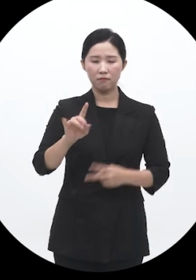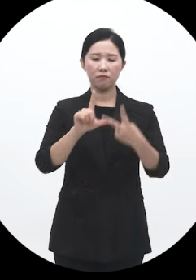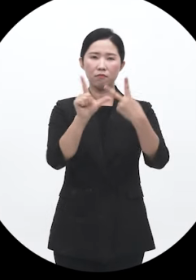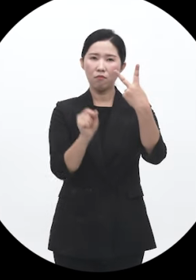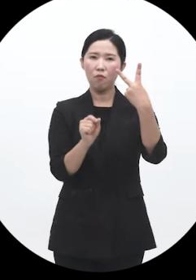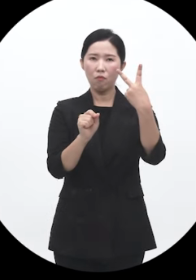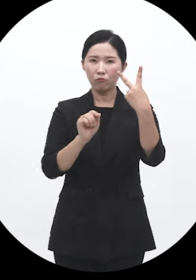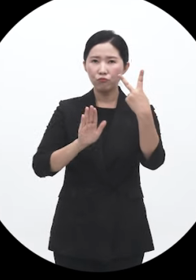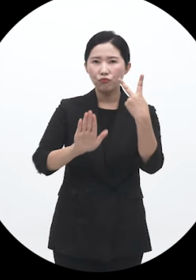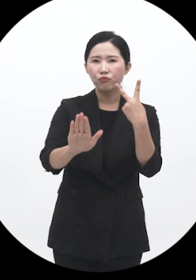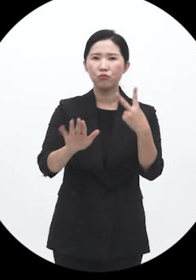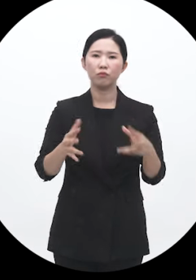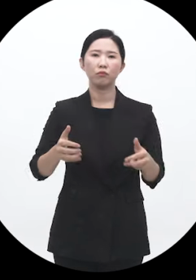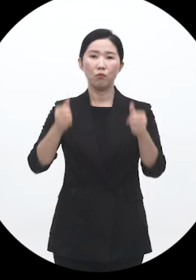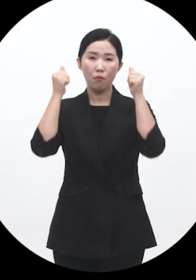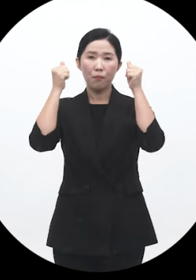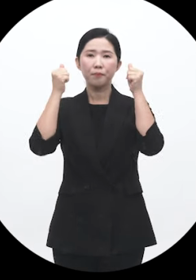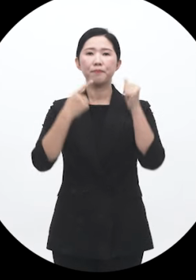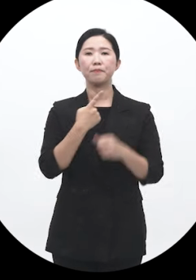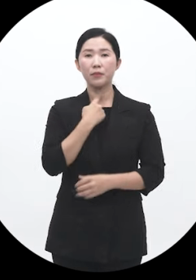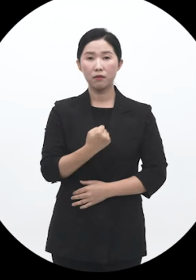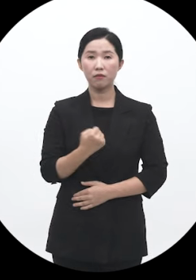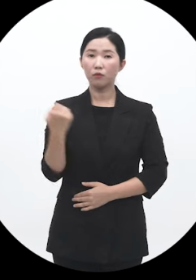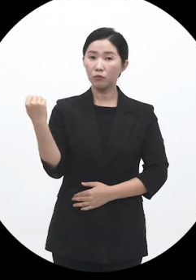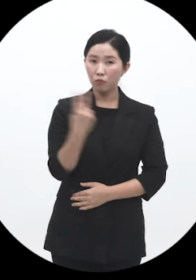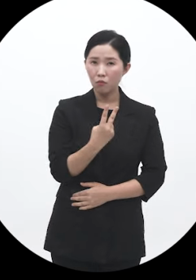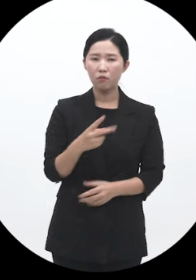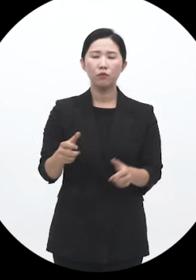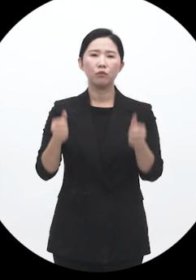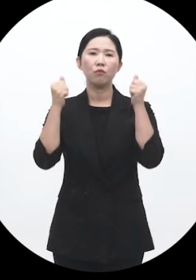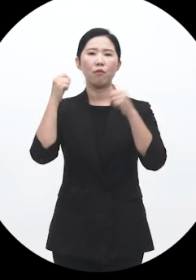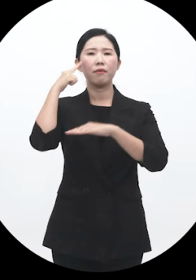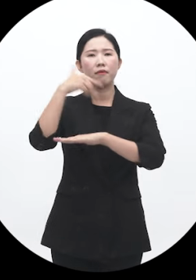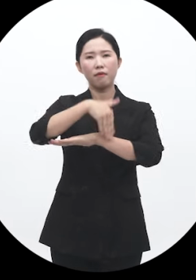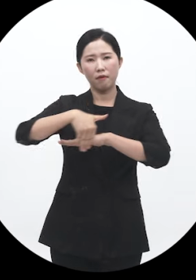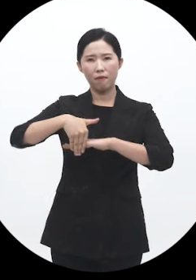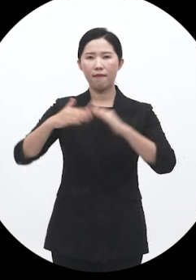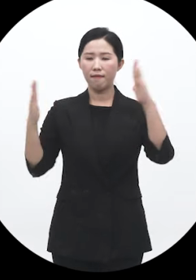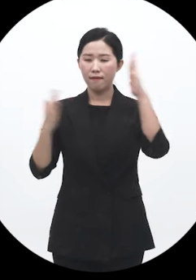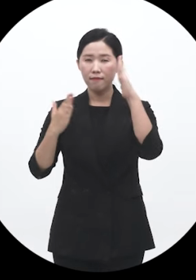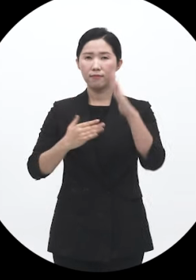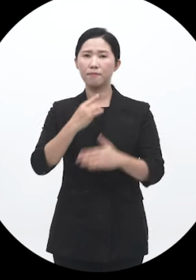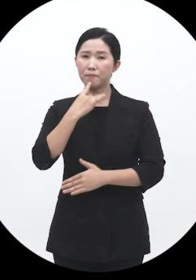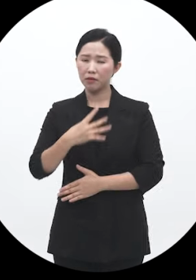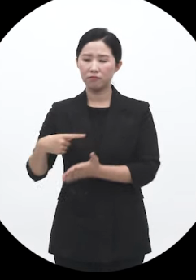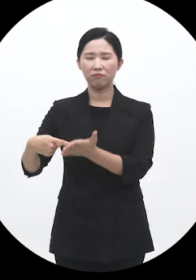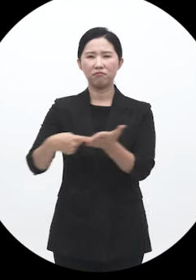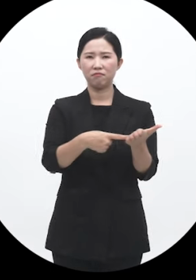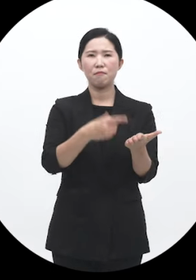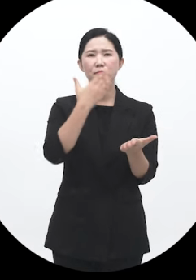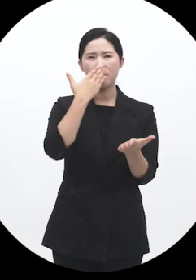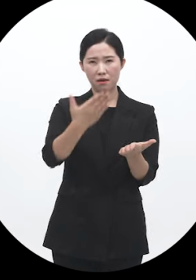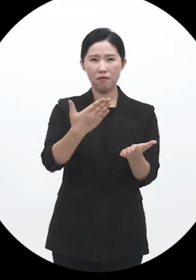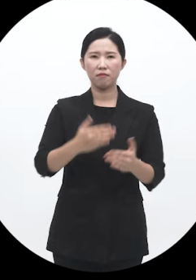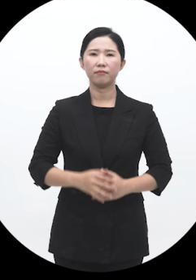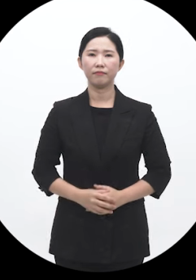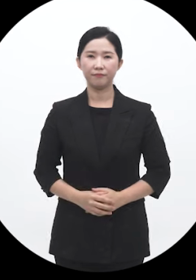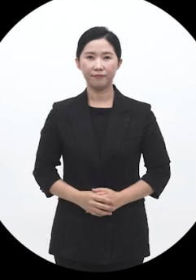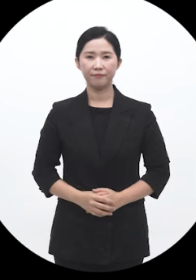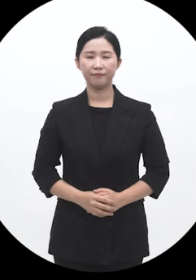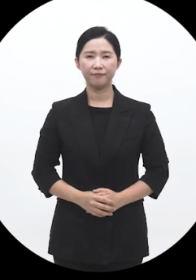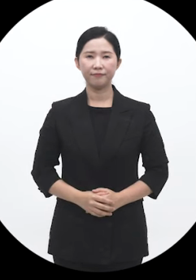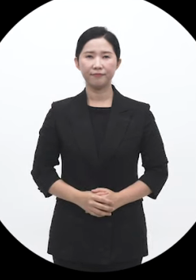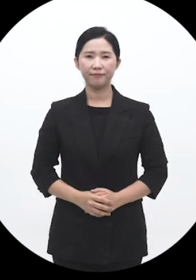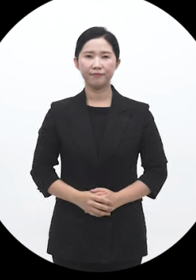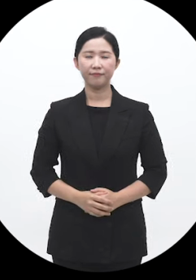2026학년도부터는 2024년 2월 이후에 고등학교를 졸업한 학생이나 또는 졸업 예정인 학생만